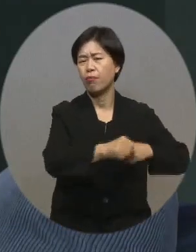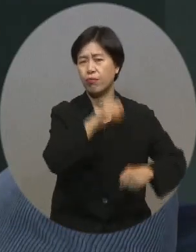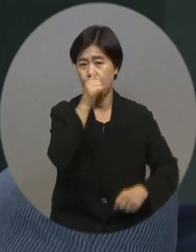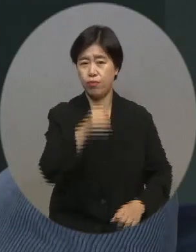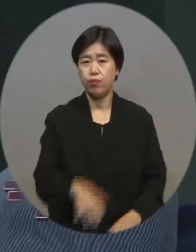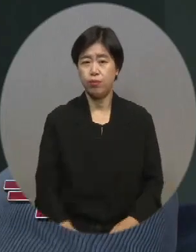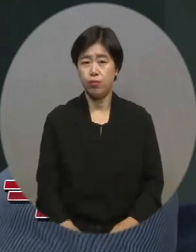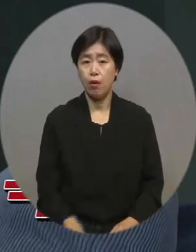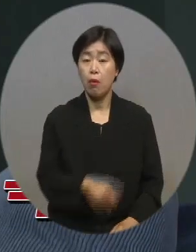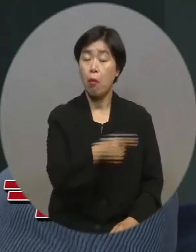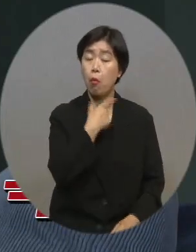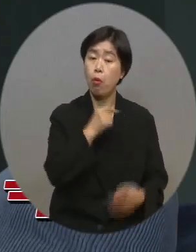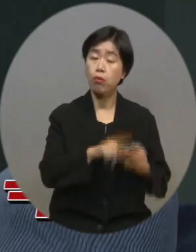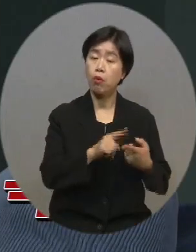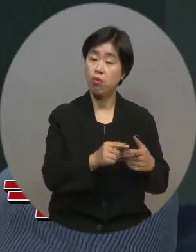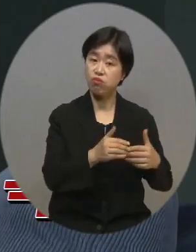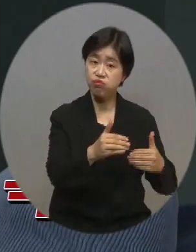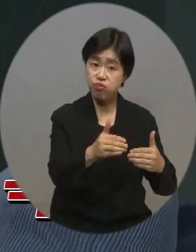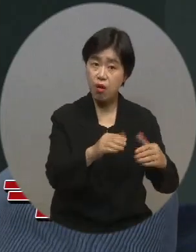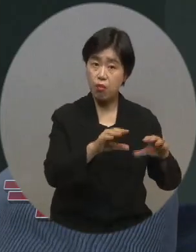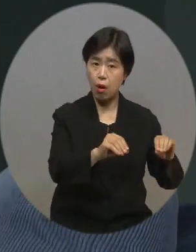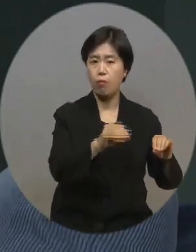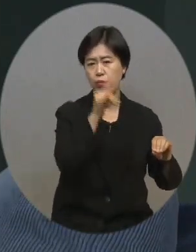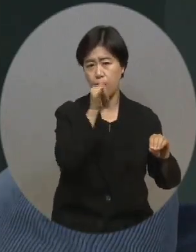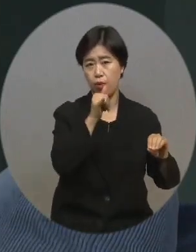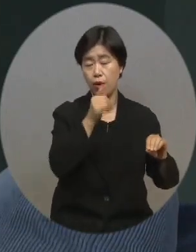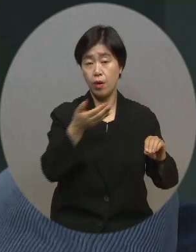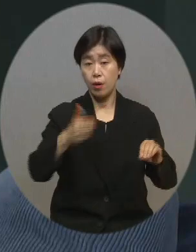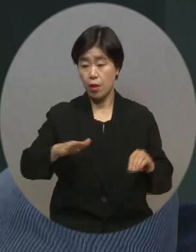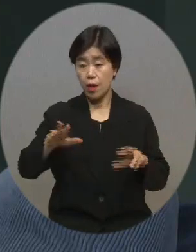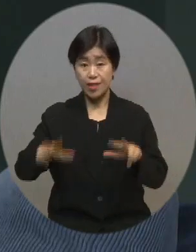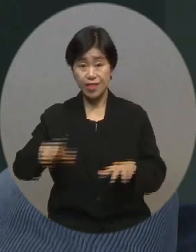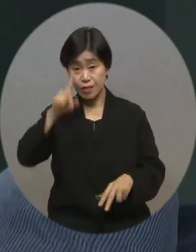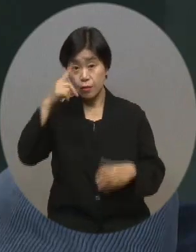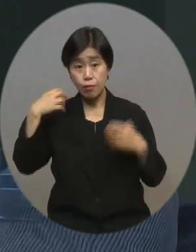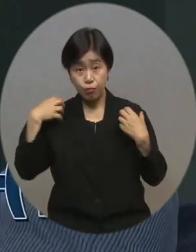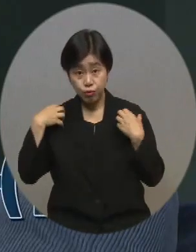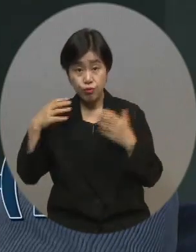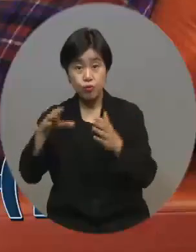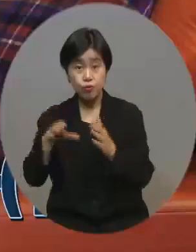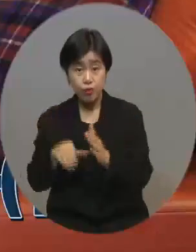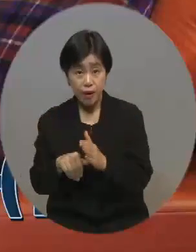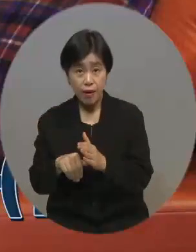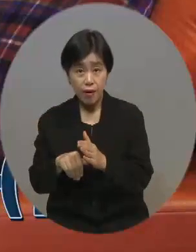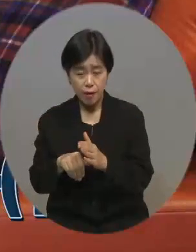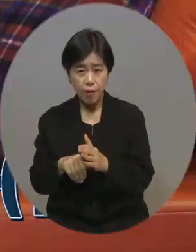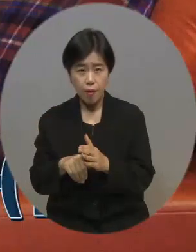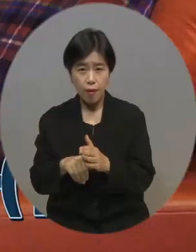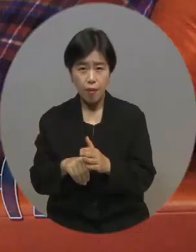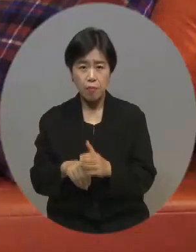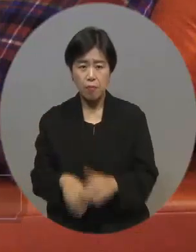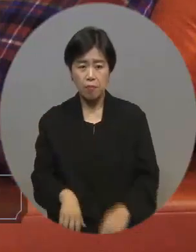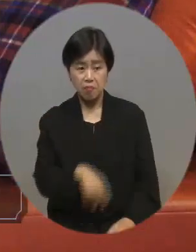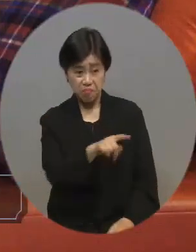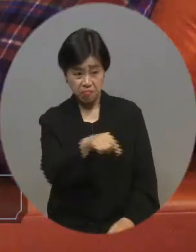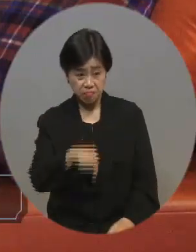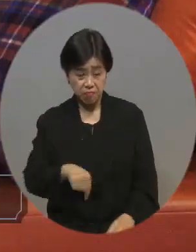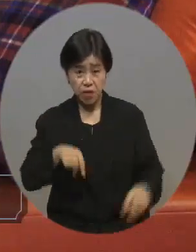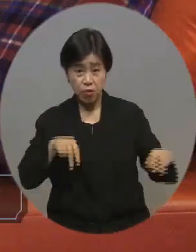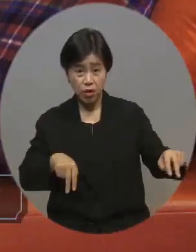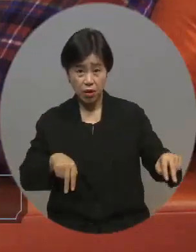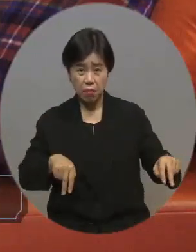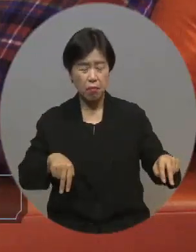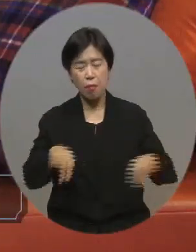하고 안 하고 싶으면 안 해. 근데 이번 정권에 들어와서는 그 관계가 바뀌었어요. 네. 뭐 대화 안 해도 된다가